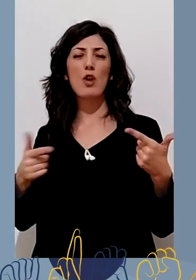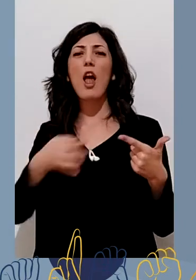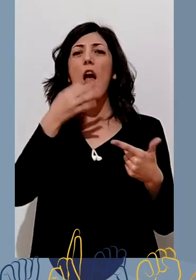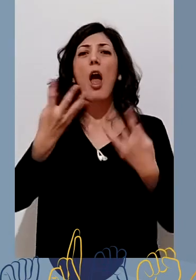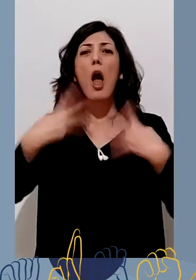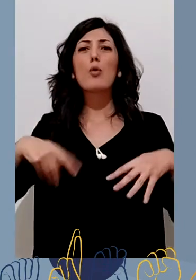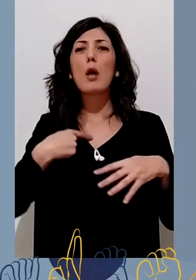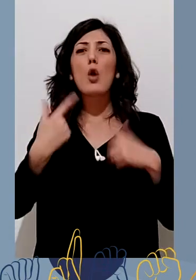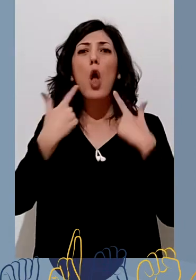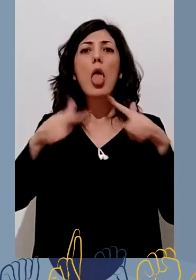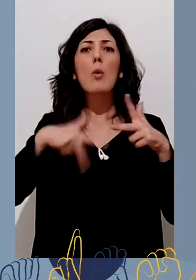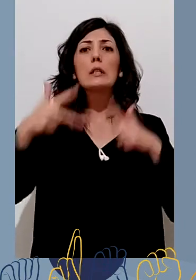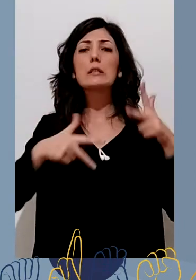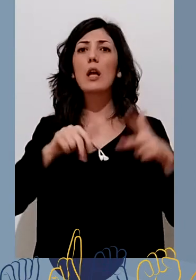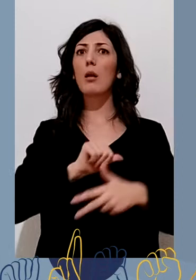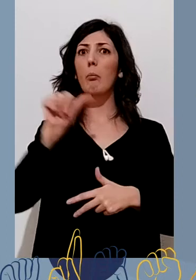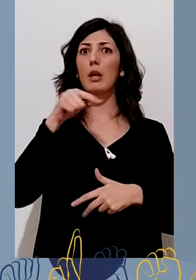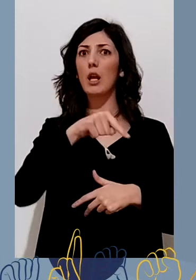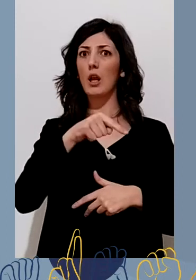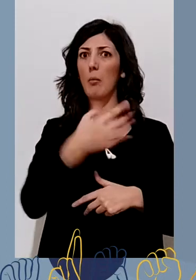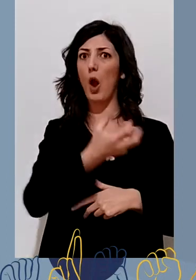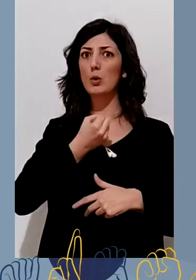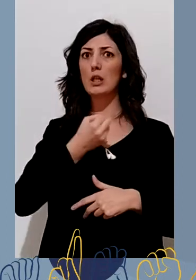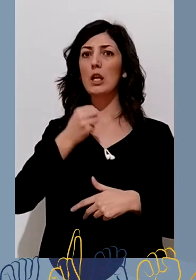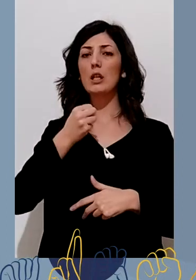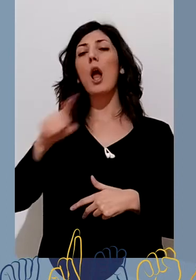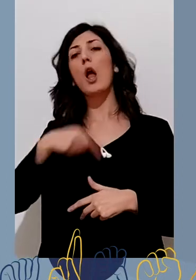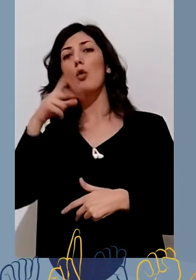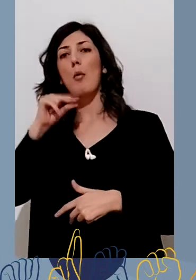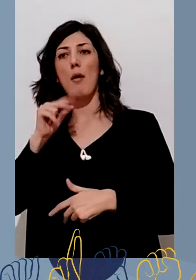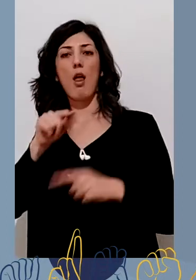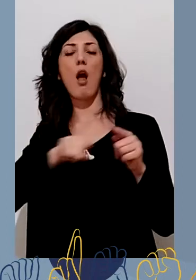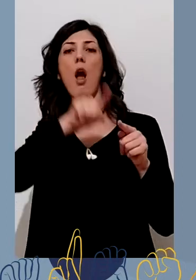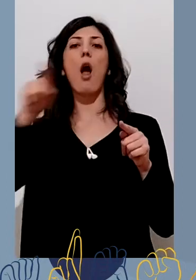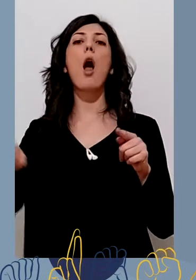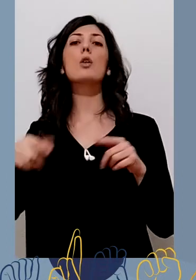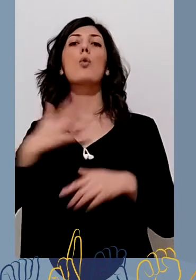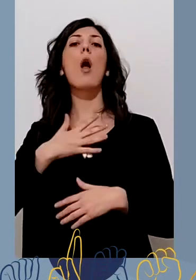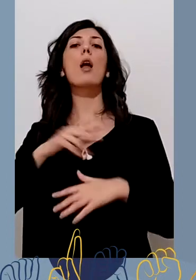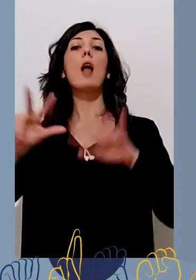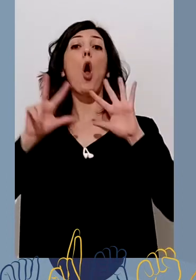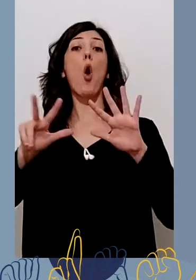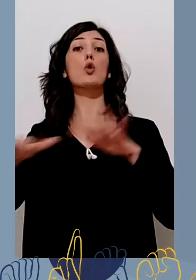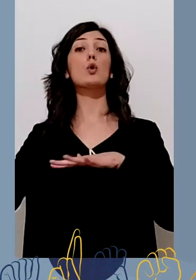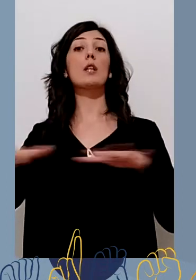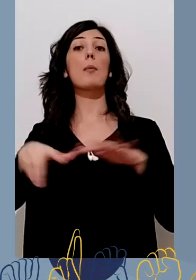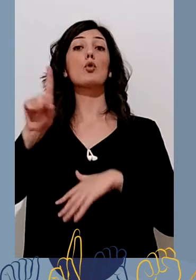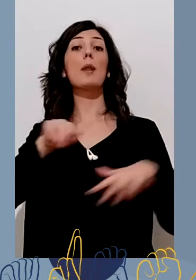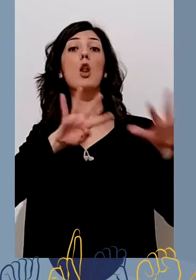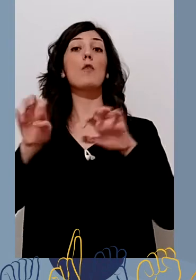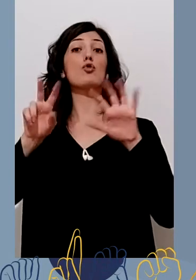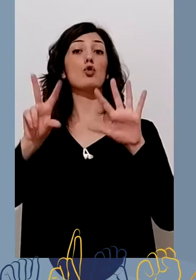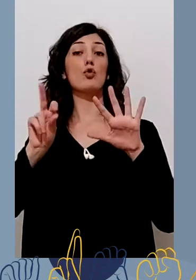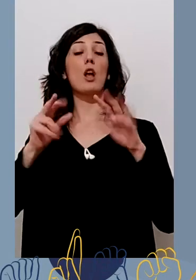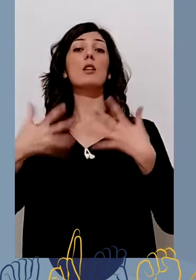Questo fino all'età di 8 anni, perché nel famoso terremoto del 1980 i miei genitori decisero di